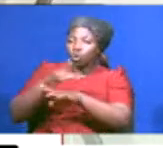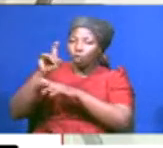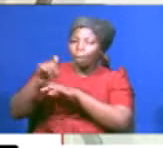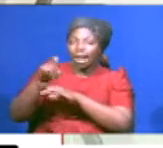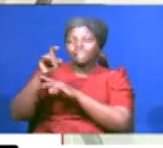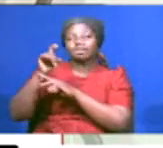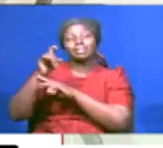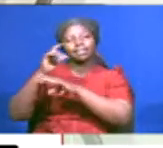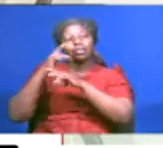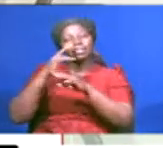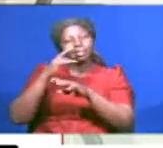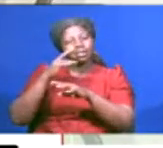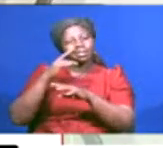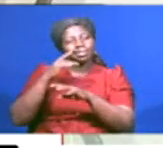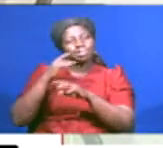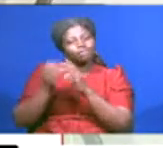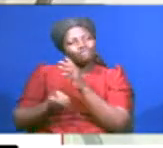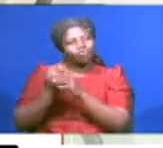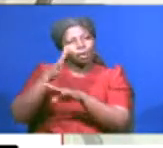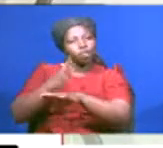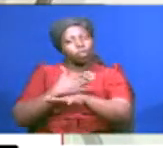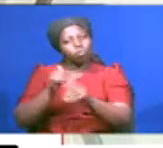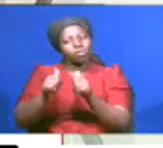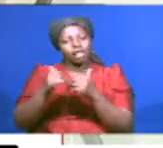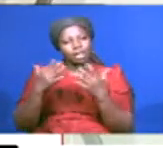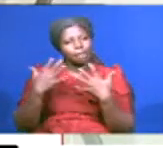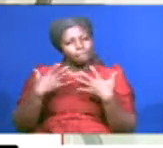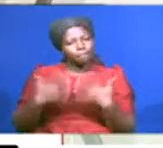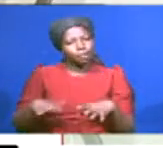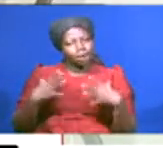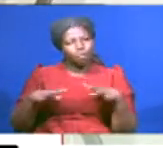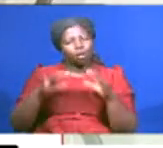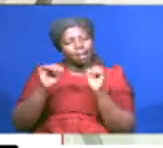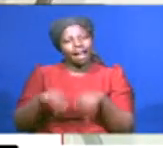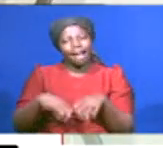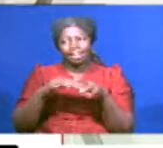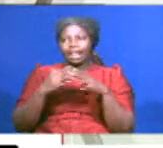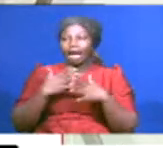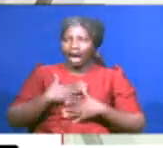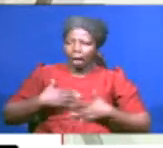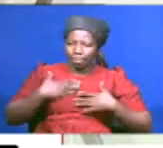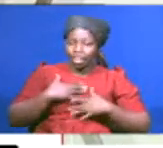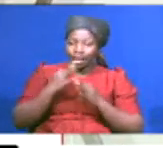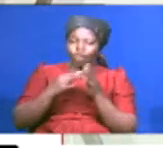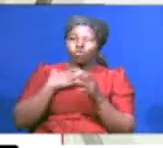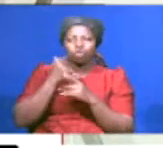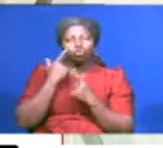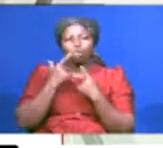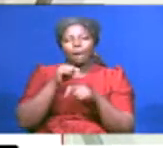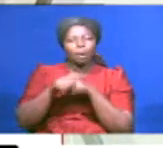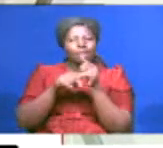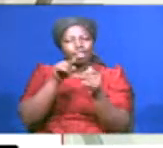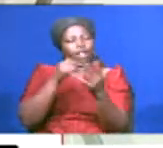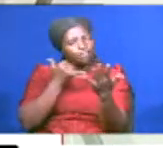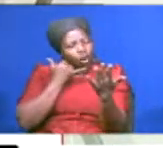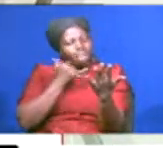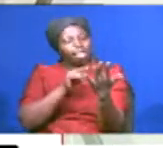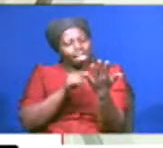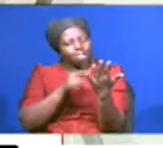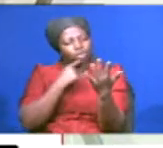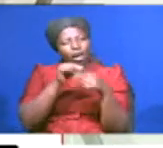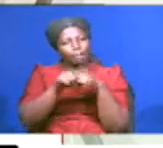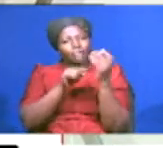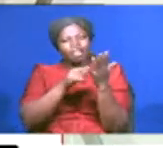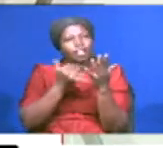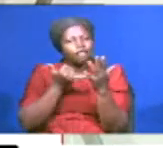Unaongea juu ya nini? Ukisema unataka kutunga nyimbo kuzungumzia bara simu hii, zungumzia bara simu watu waelewe unasema nini. Unasikia? Sasa